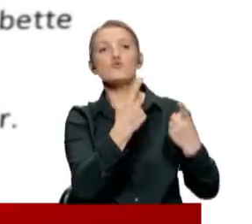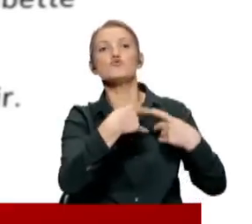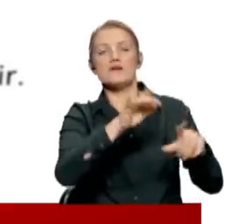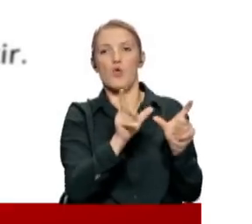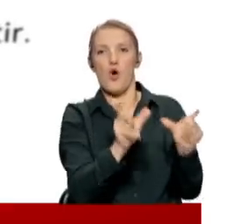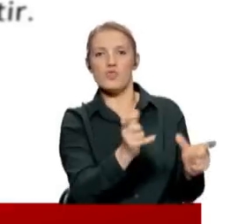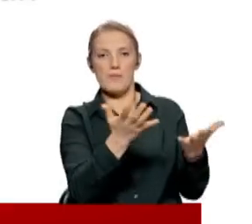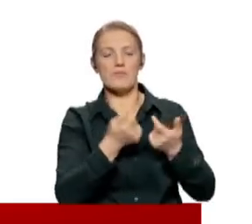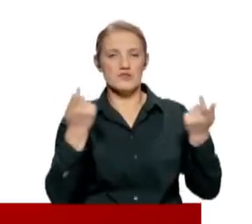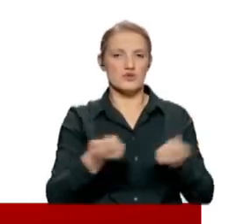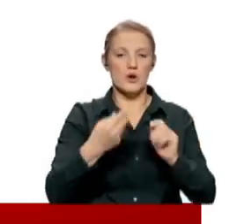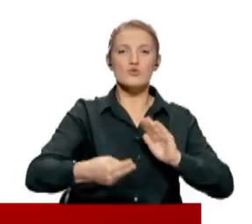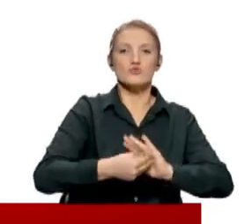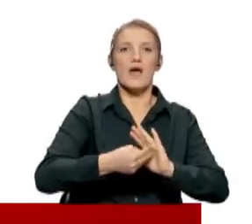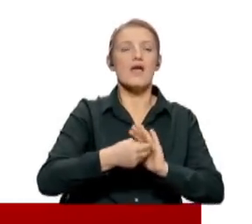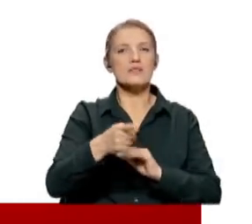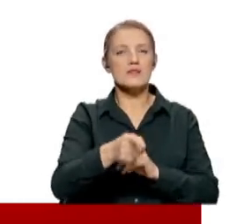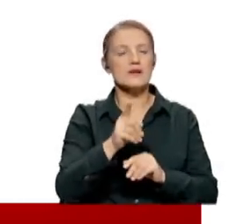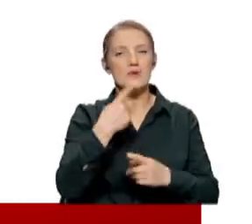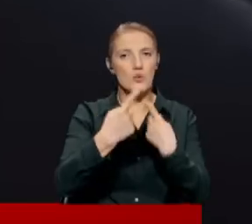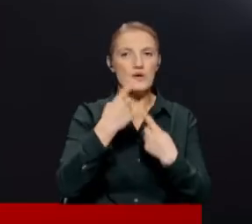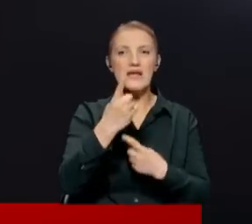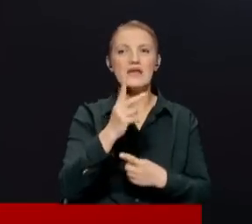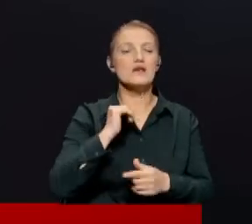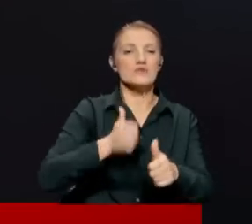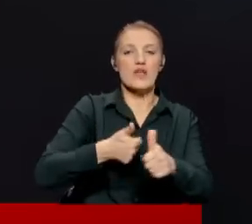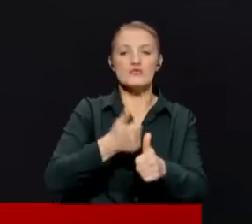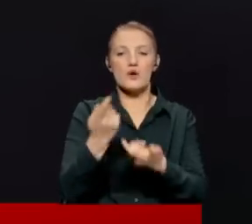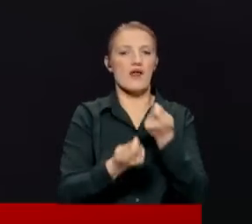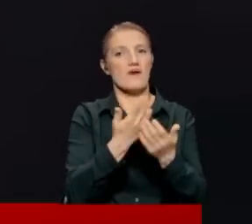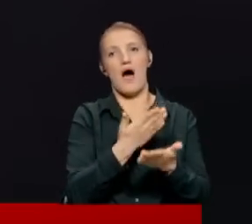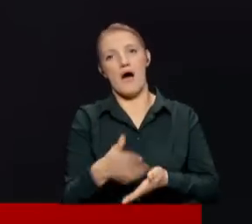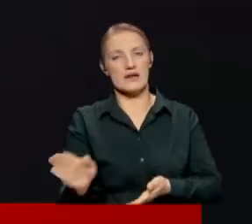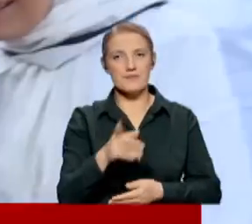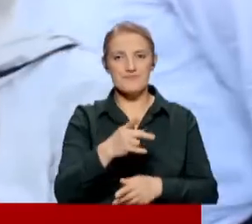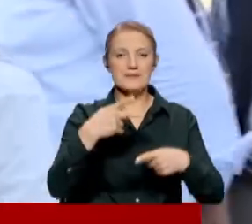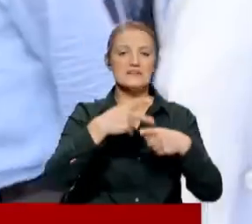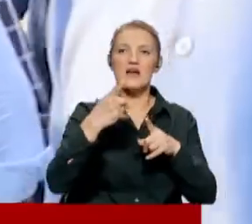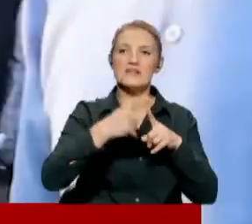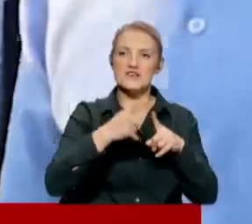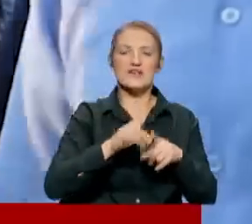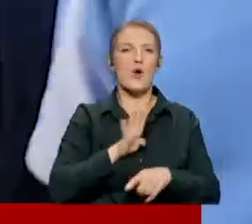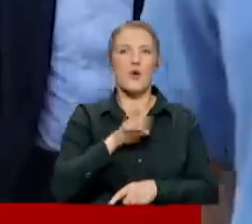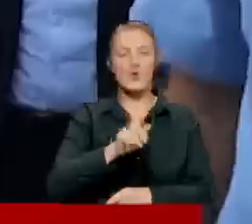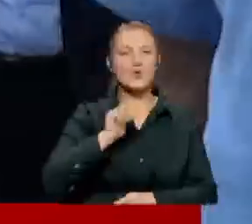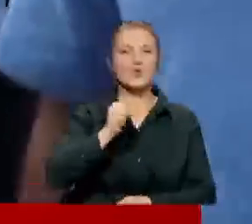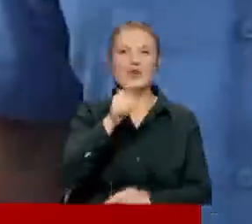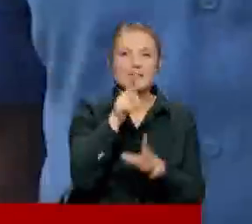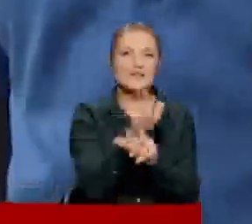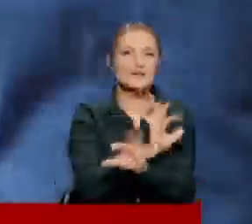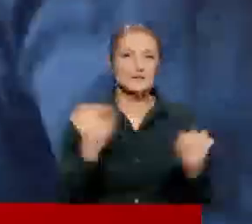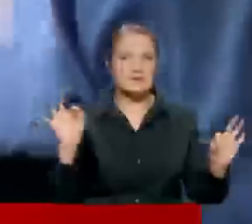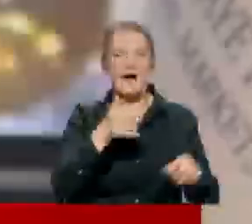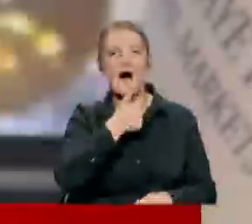çalışıyorum ücreti dağlarının ismi geçen iki Cumhurbaşkanı danışmanı görevlerinden ayrıldı AK Parti milletvekili Zehra taşkesenlioğlu günlerde